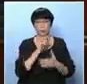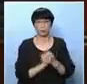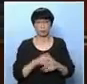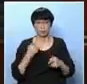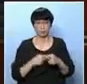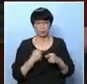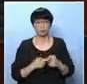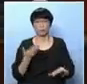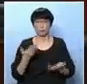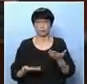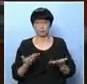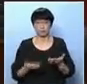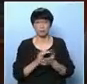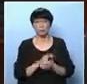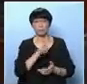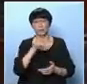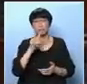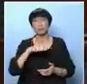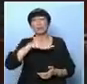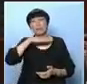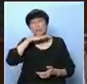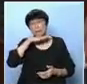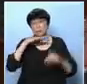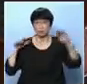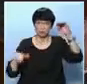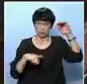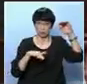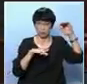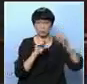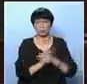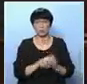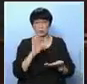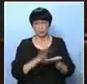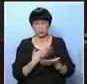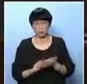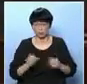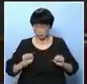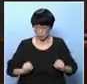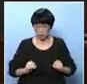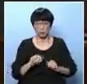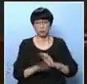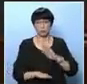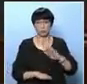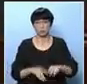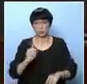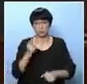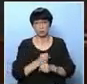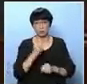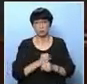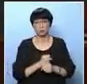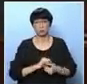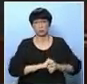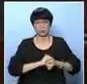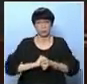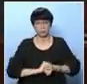的可能陈公公了，就望尘莫及了。但是我们不怕，我们仍然是坚定前行。你问我要怎样做，大屿山